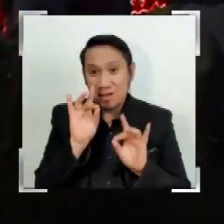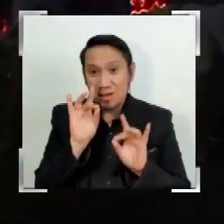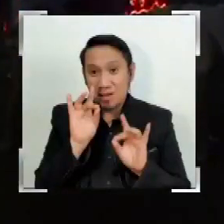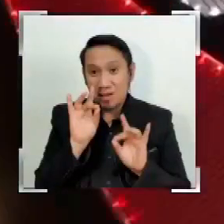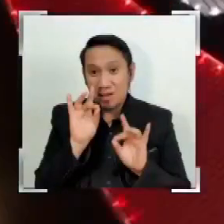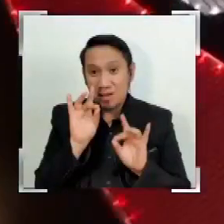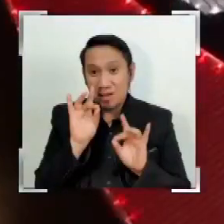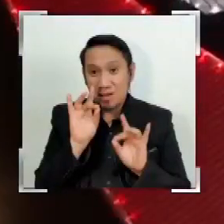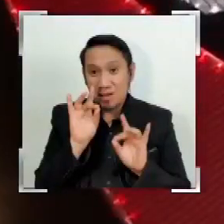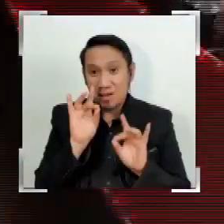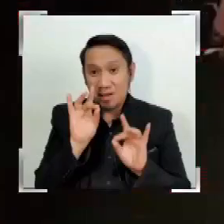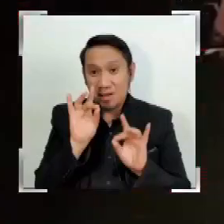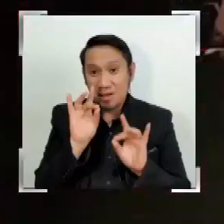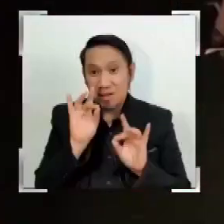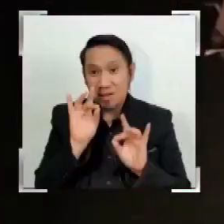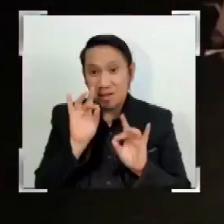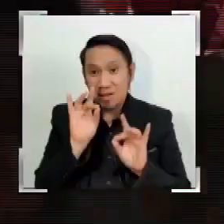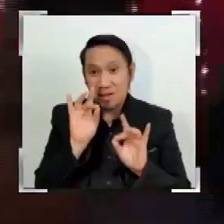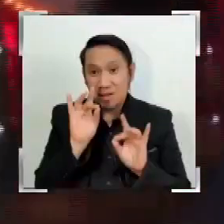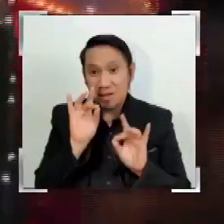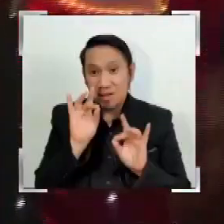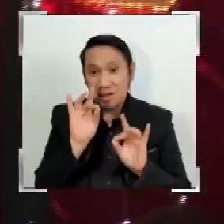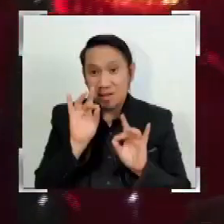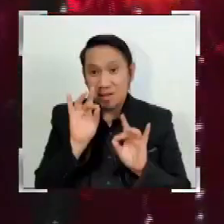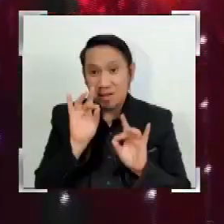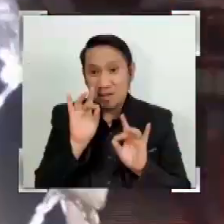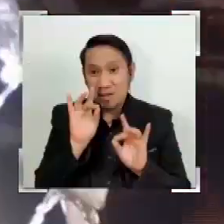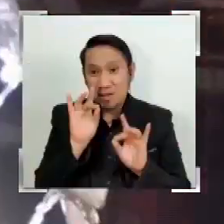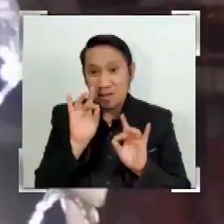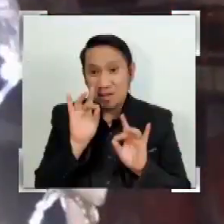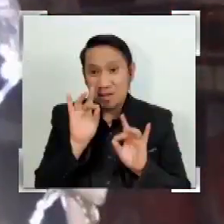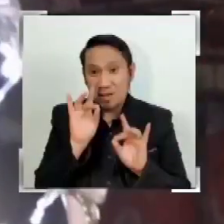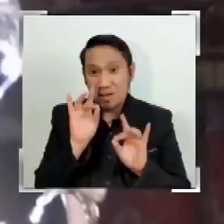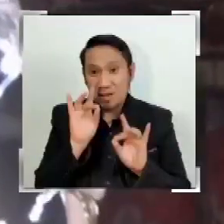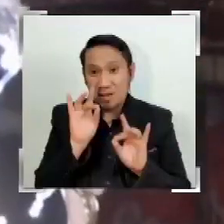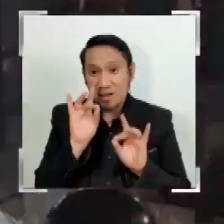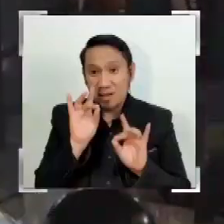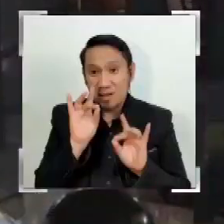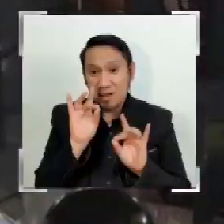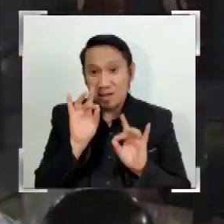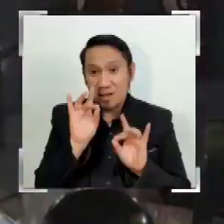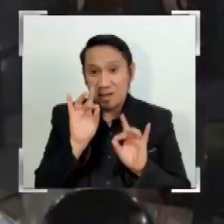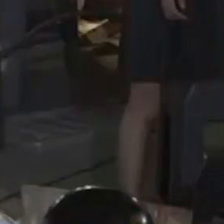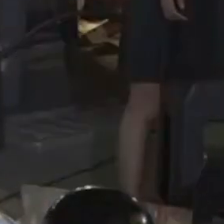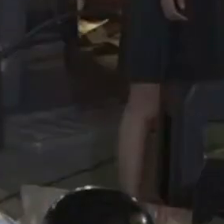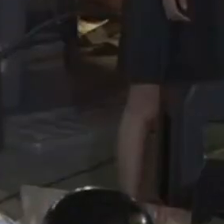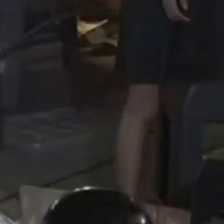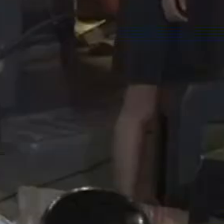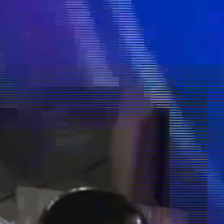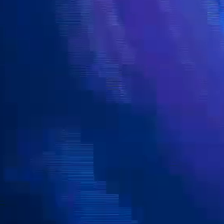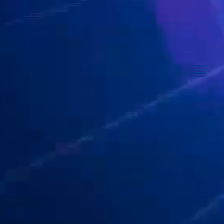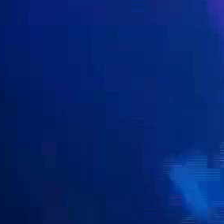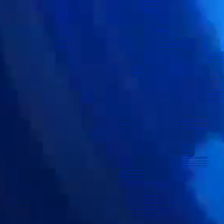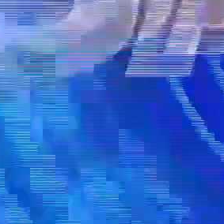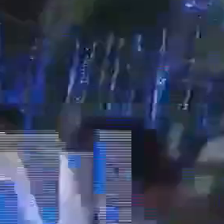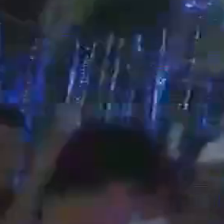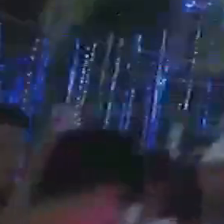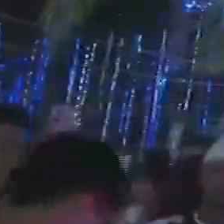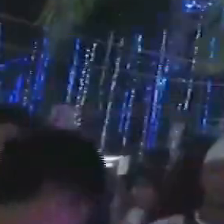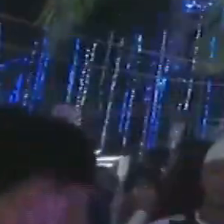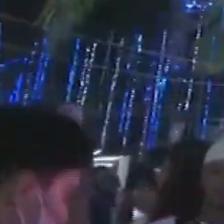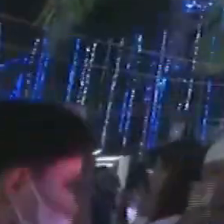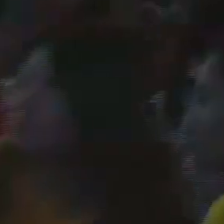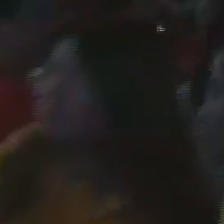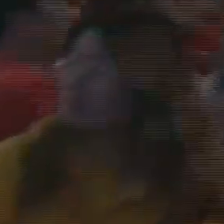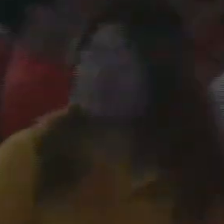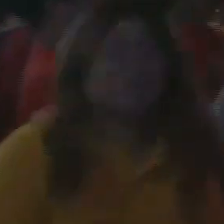lighting system. Maya't maya ang papicture ng mga bumibisita. Pwede rin mag-foot trip sa hilera ng mga tindahan.